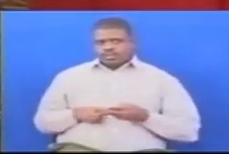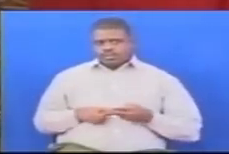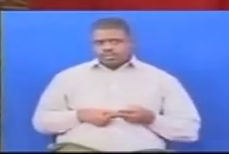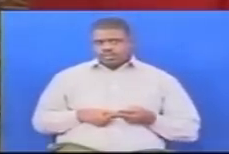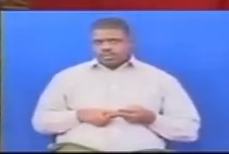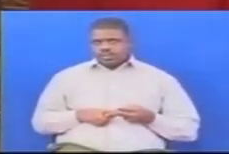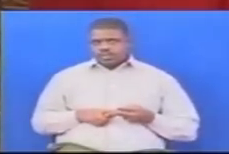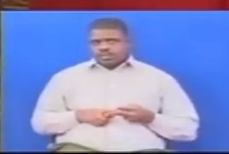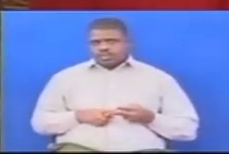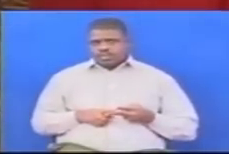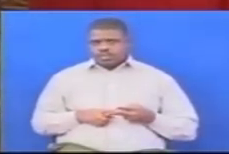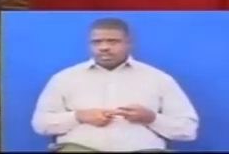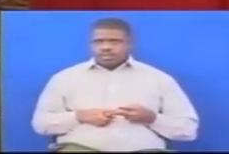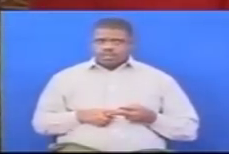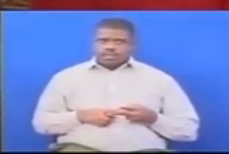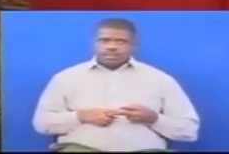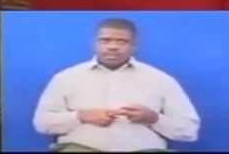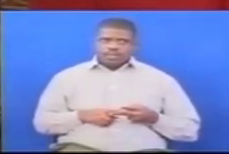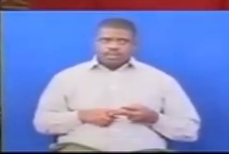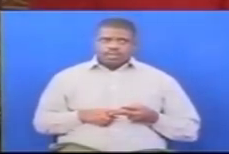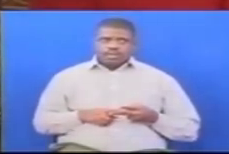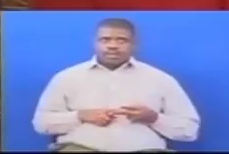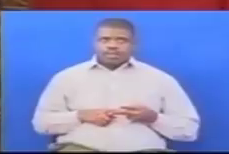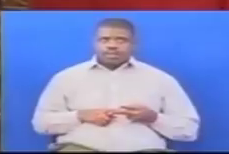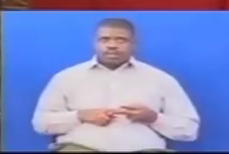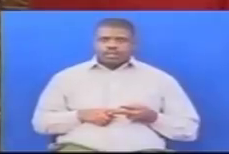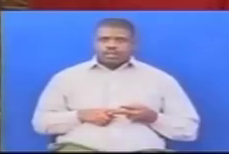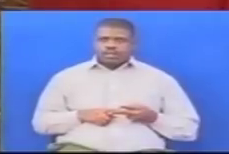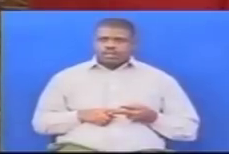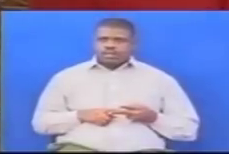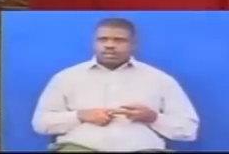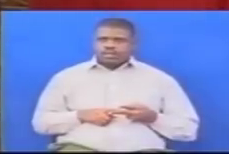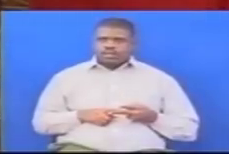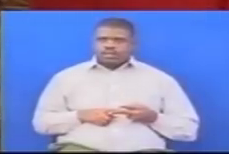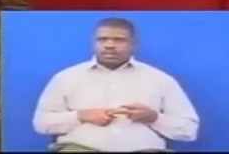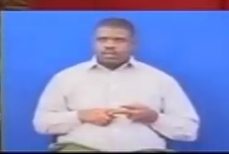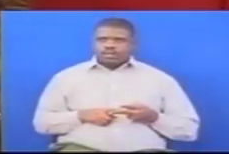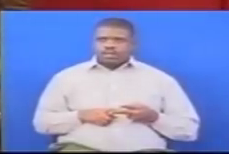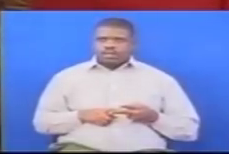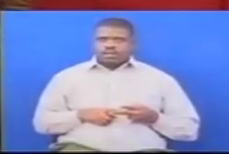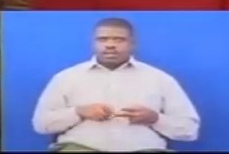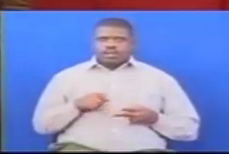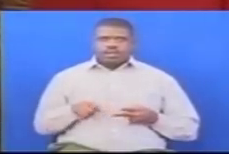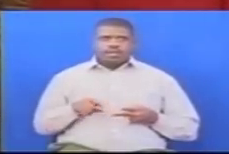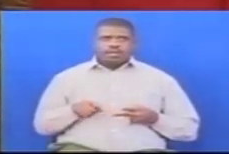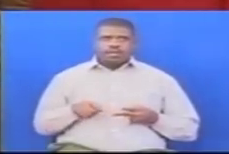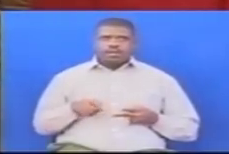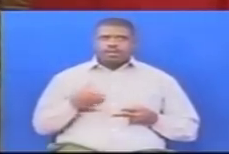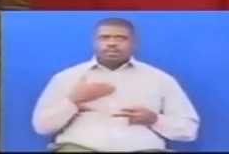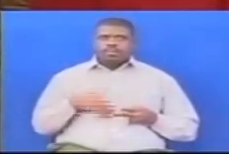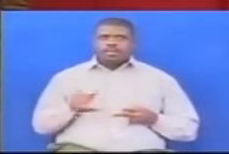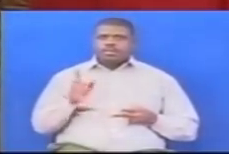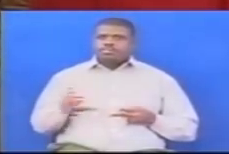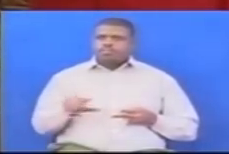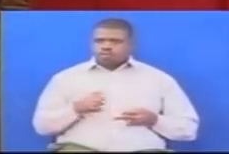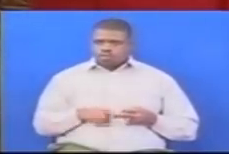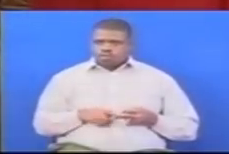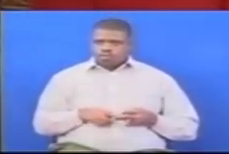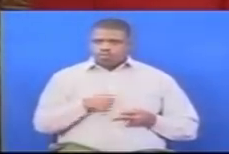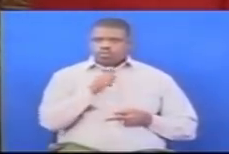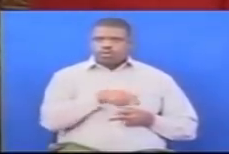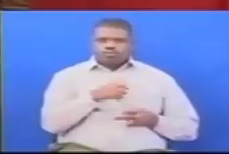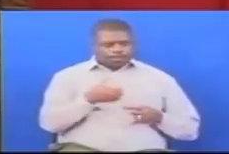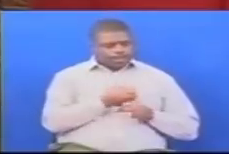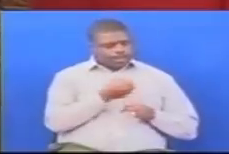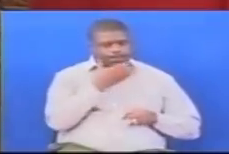vile, kwa maana kwa kweli hatusikite na magonjwa ya kipindupindu. Na hiyo ni kwa sababu maji yapo. Watu wanapata maji